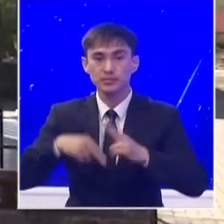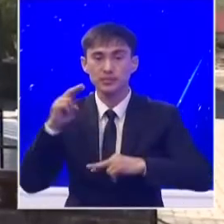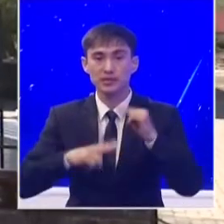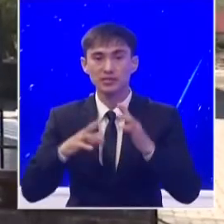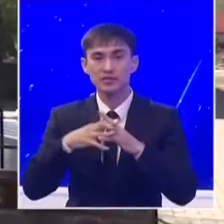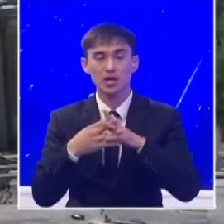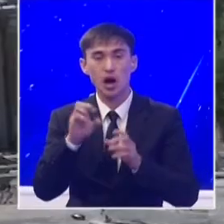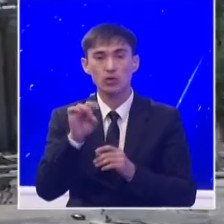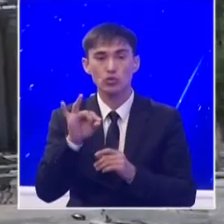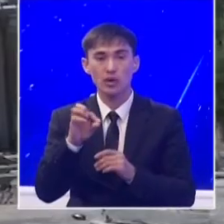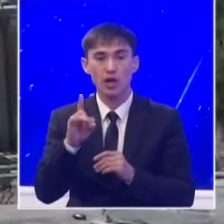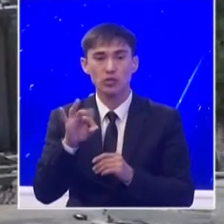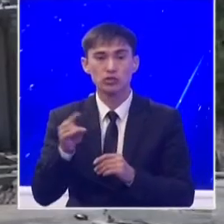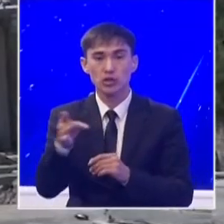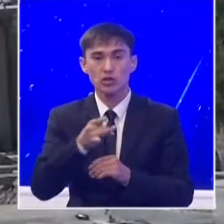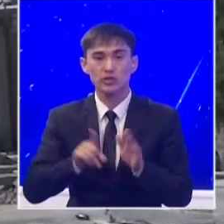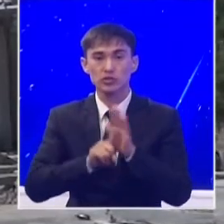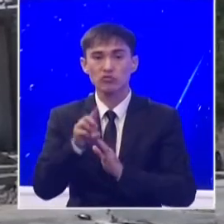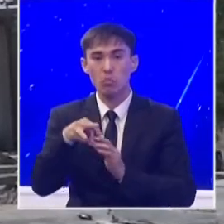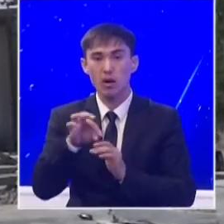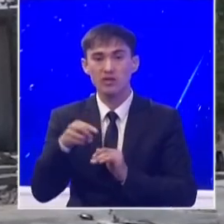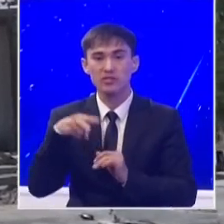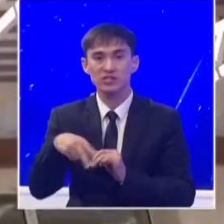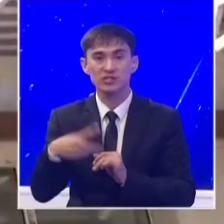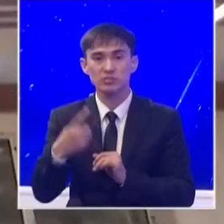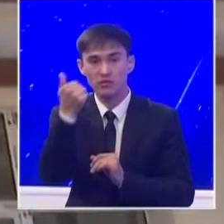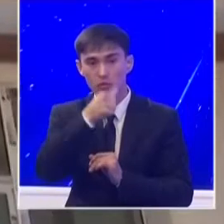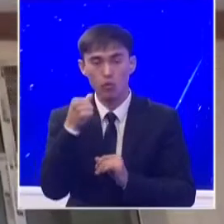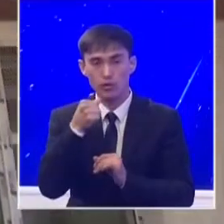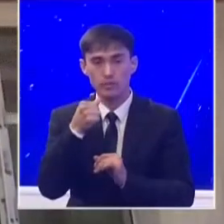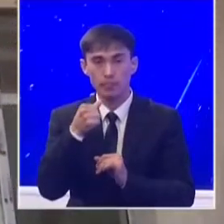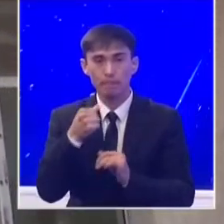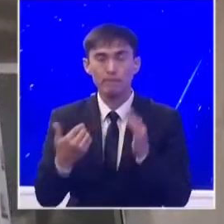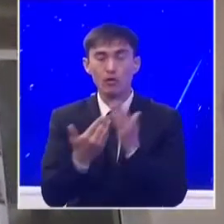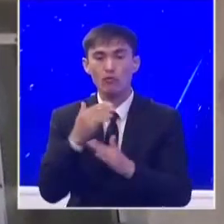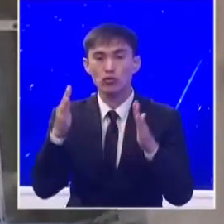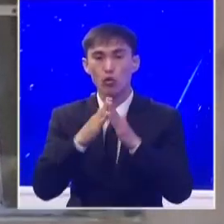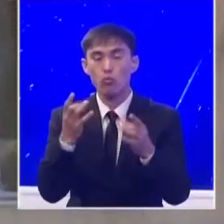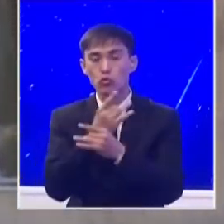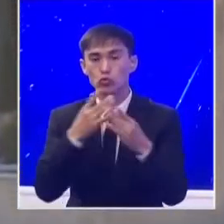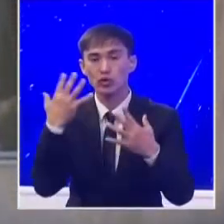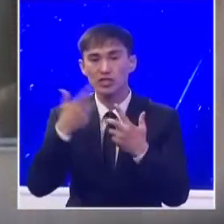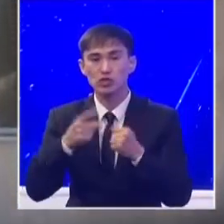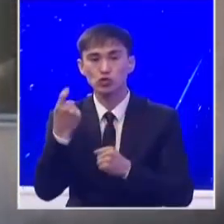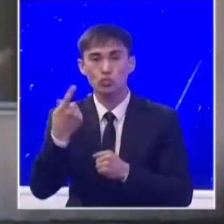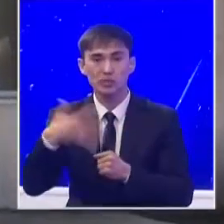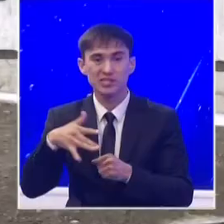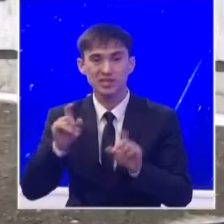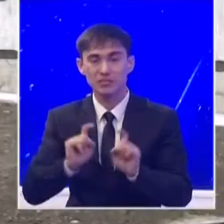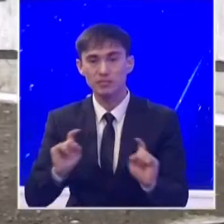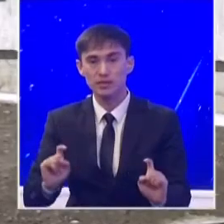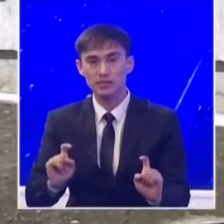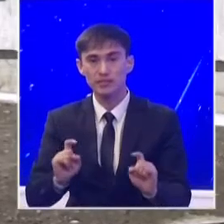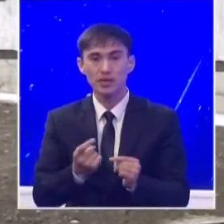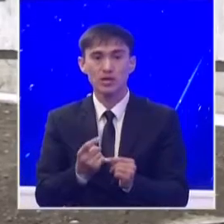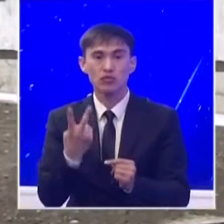ахтубе колокольникова района началось в мае 2021 года новый дом культуры рассчитан на 150 посадочных мест